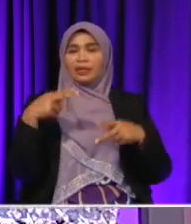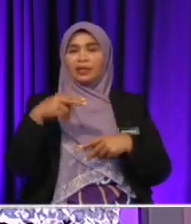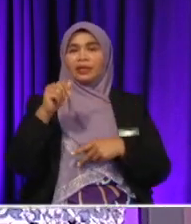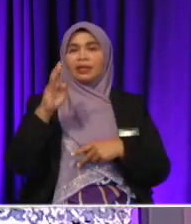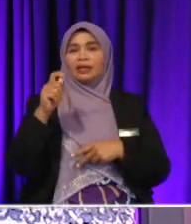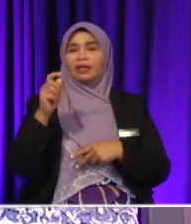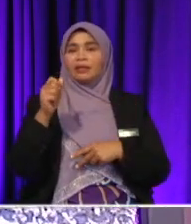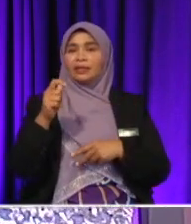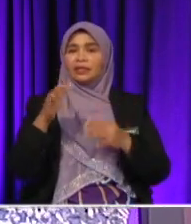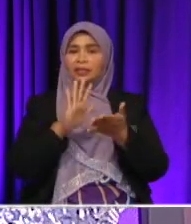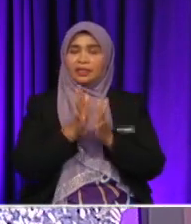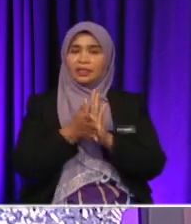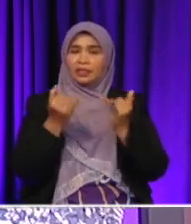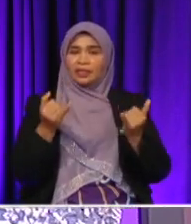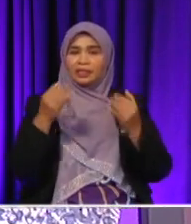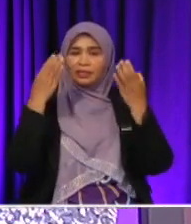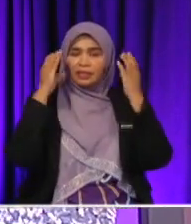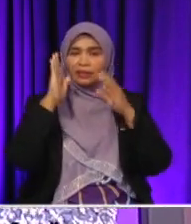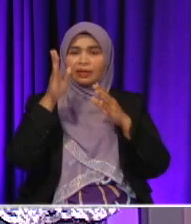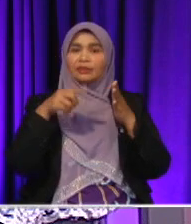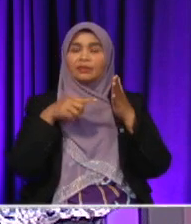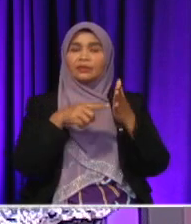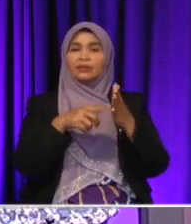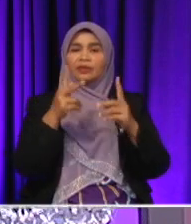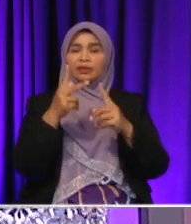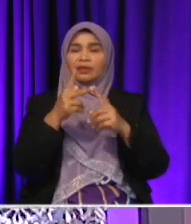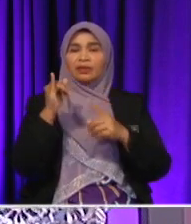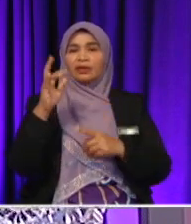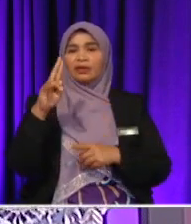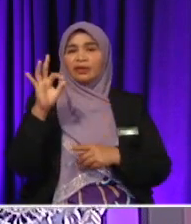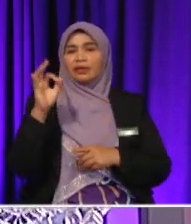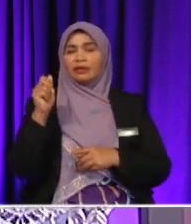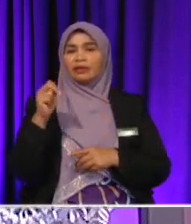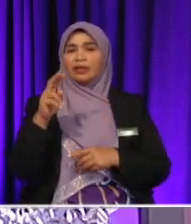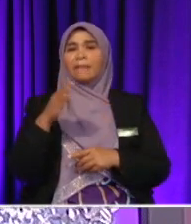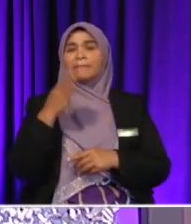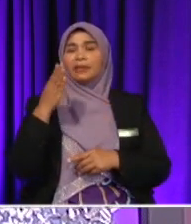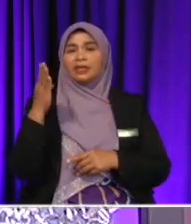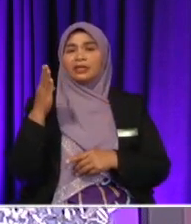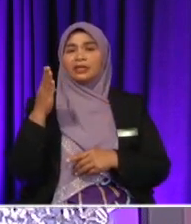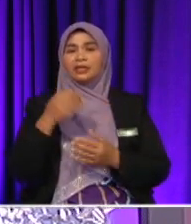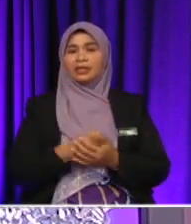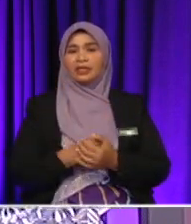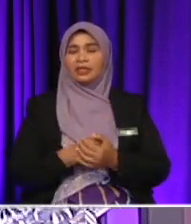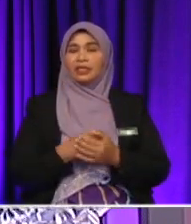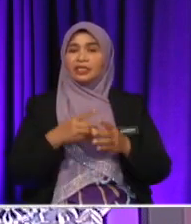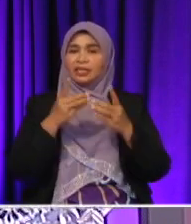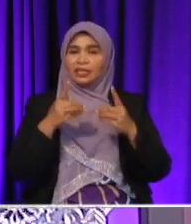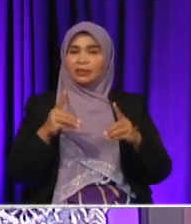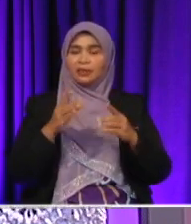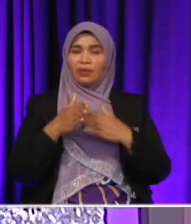jadi di sini Ce gukan kepada event gambar Habitat habitat yang biasa didiami oleh